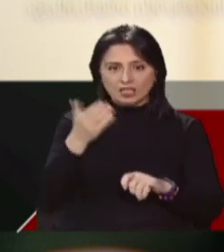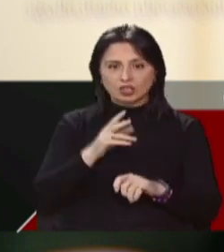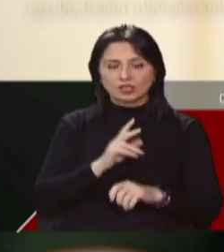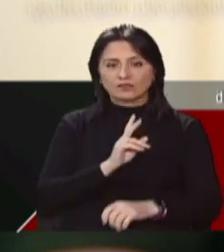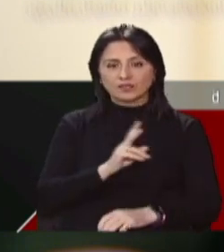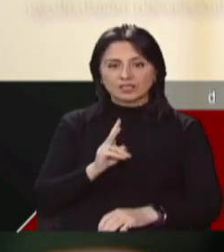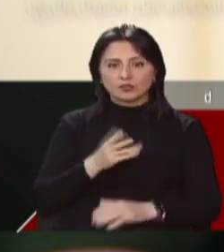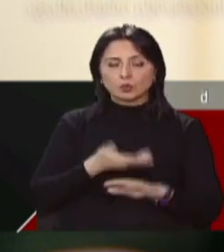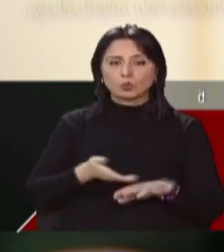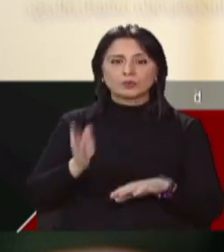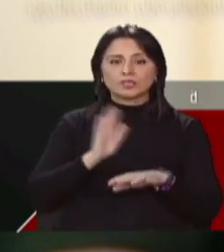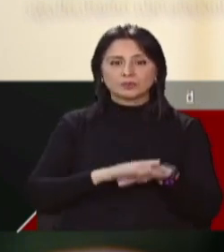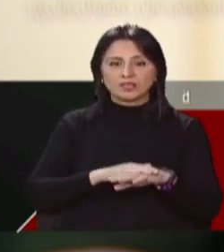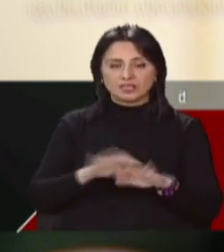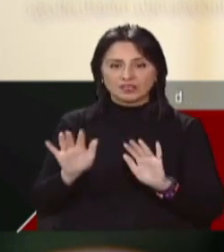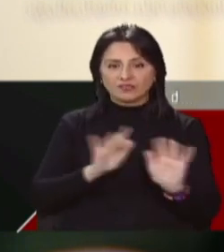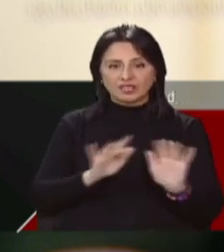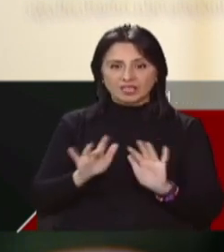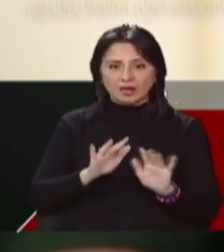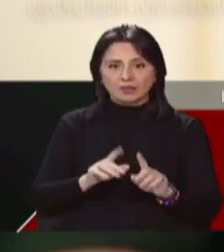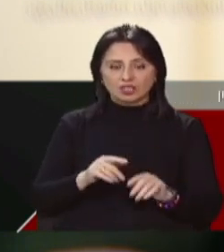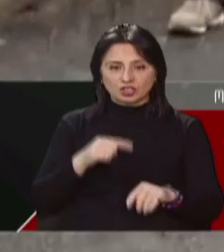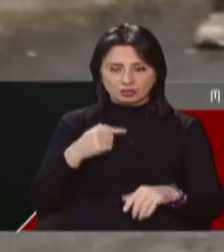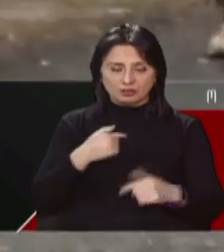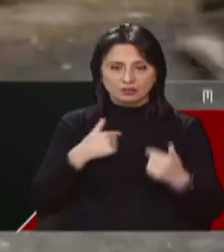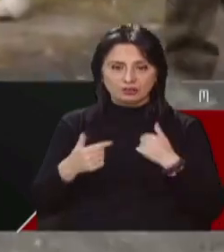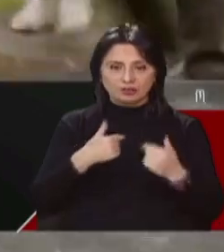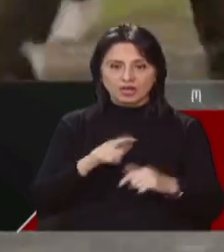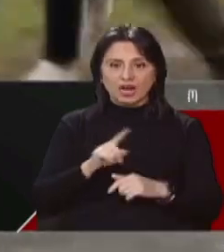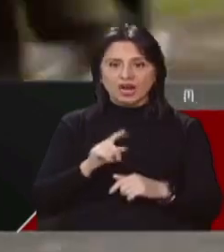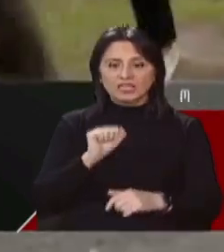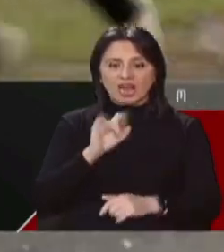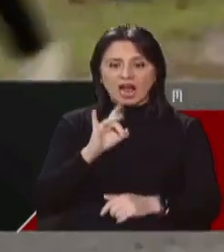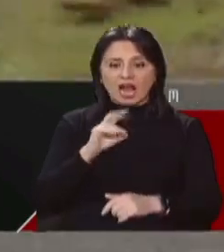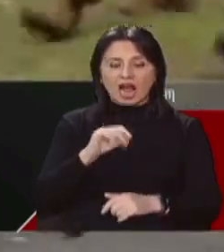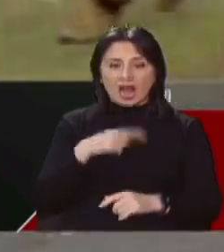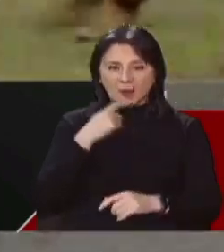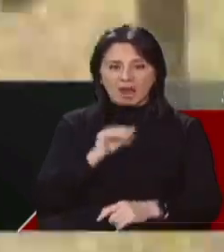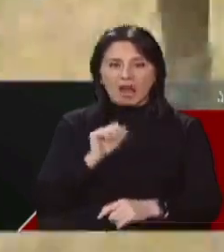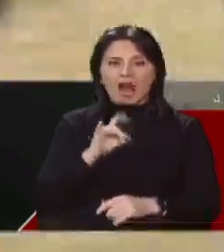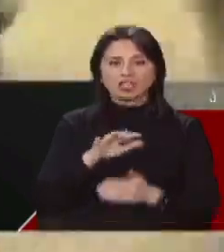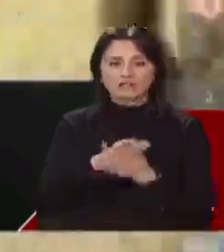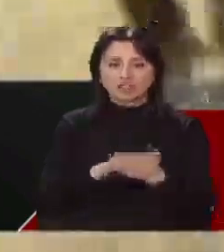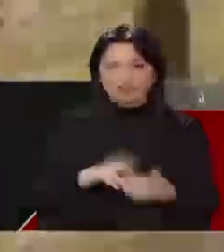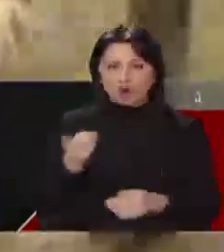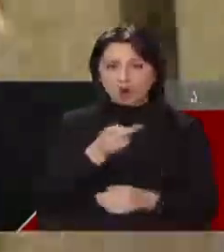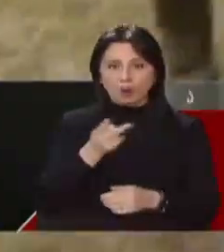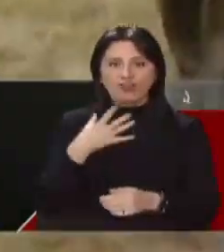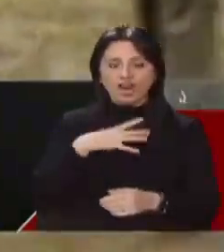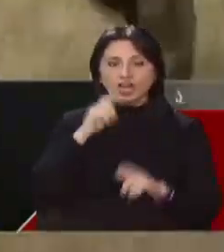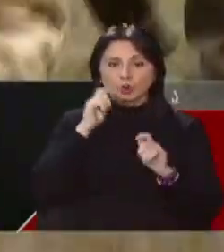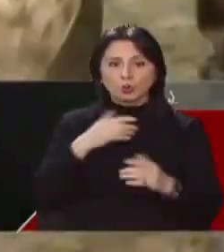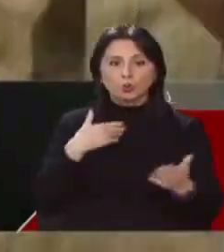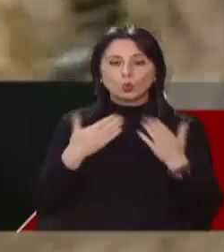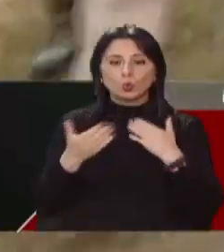რომელიც უმძიმეს ვითარებაშია, განსაცდელშია. Ის რაც არახამიამ დააკლო, არესტოვიჩმა გააგრძელა ორივე მერთად კი